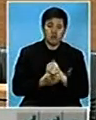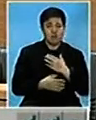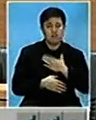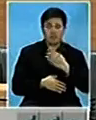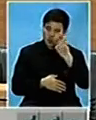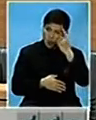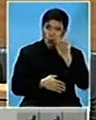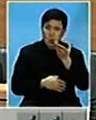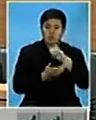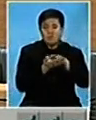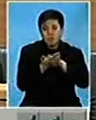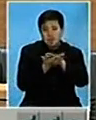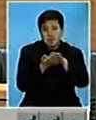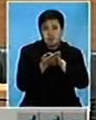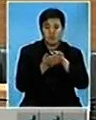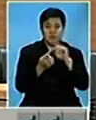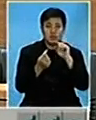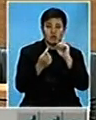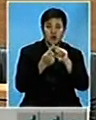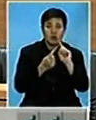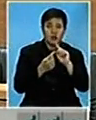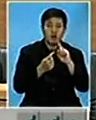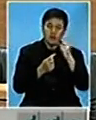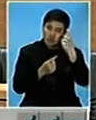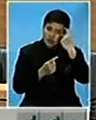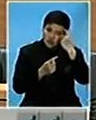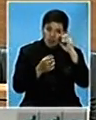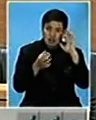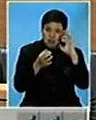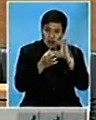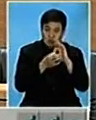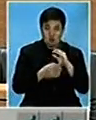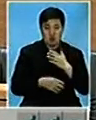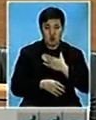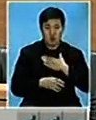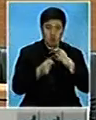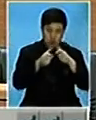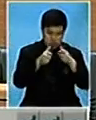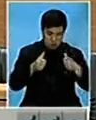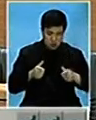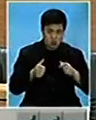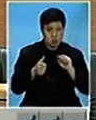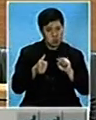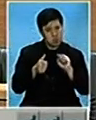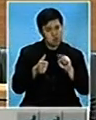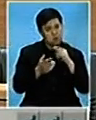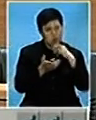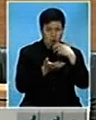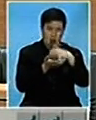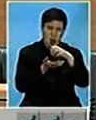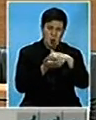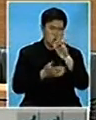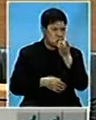งขออนุญาตที่จะนำประเด็นที่ผมคิดว่าในรายงานของศาลรัฐธรรมนูญยังพูดถึงน้อยม